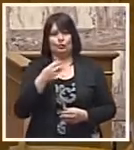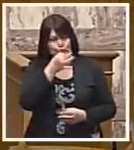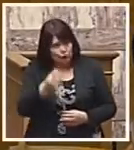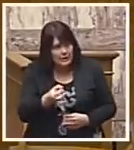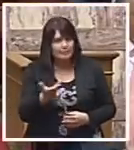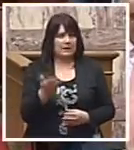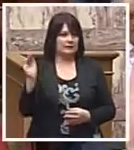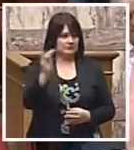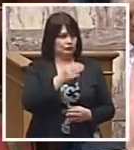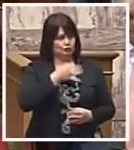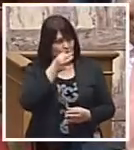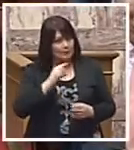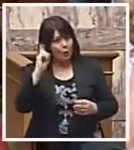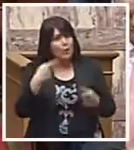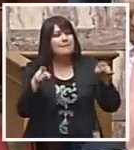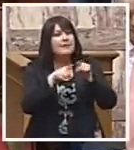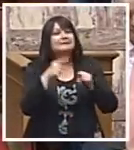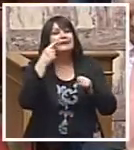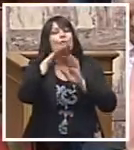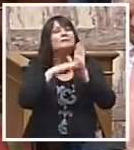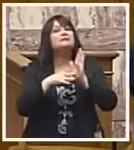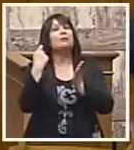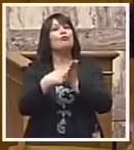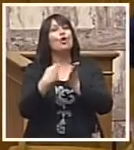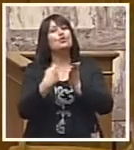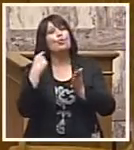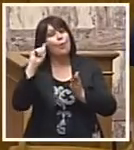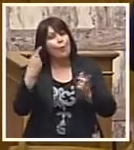Είπα να δούμε από κοινού ένα φορολογικό σύστημα